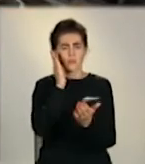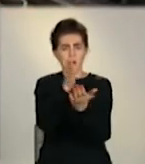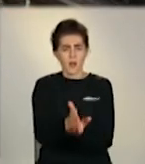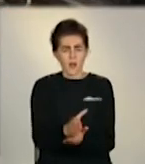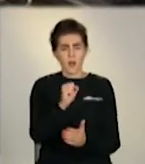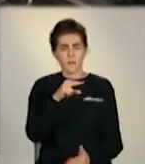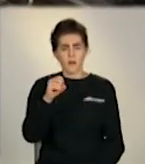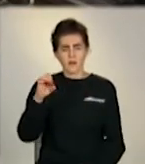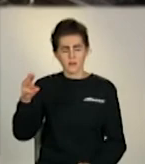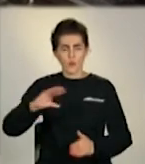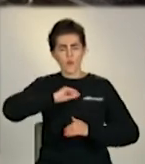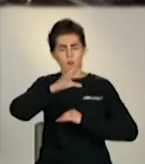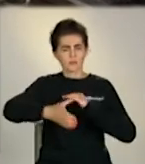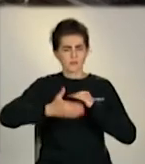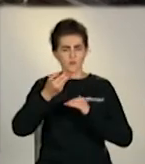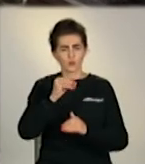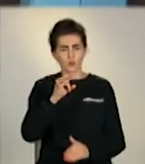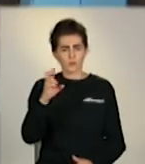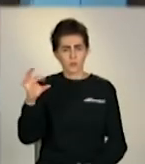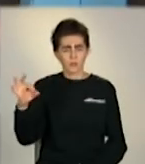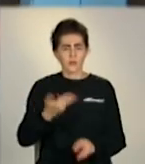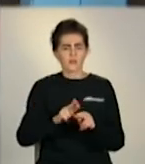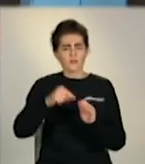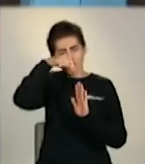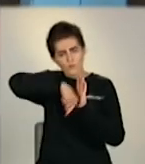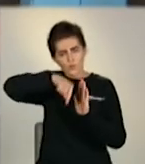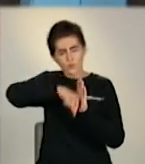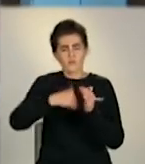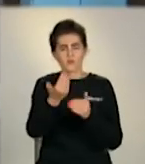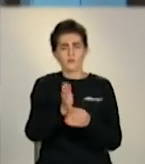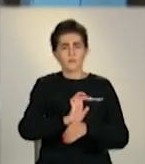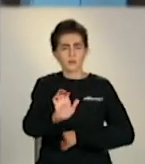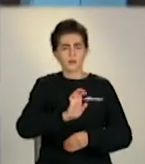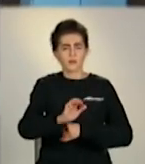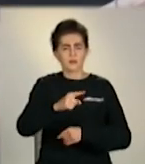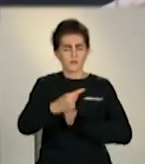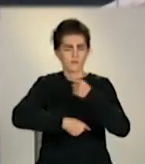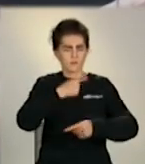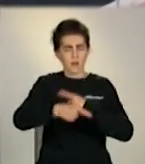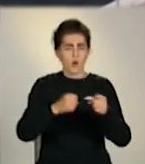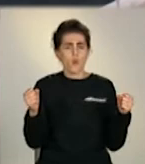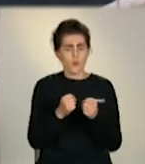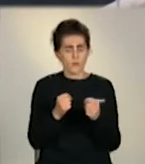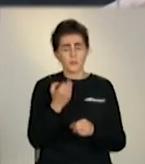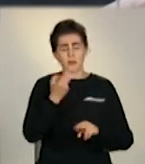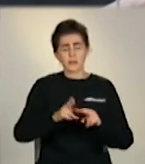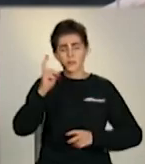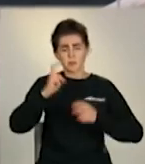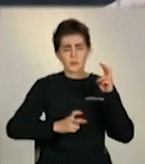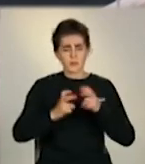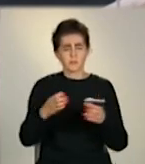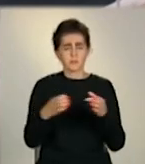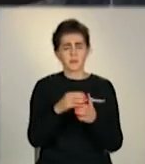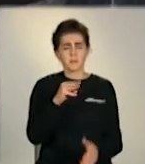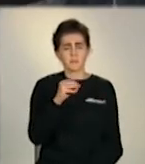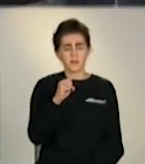рабочее колесо турбодетандера. Его функция заключается в холодопроизводительности. Он вырабатывает холод. На підприємствах групи